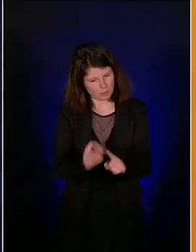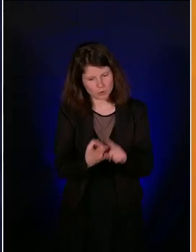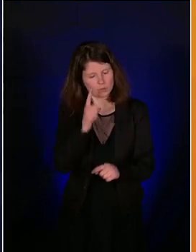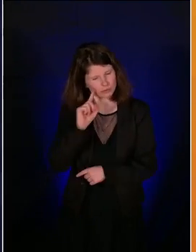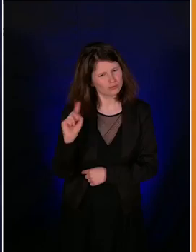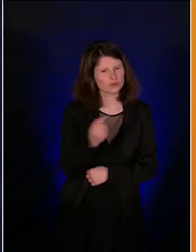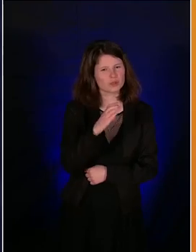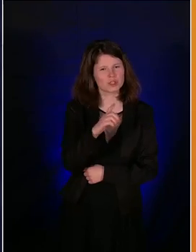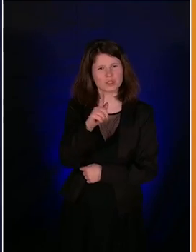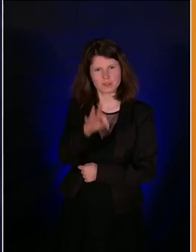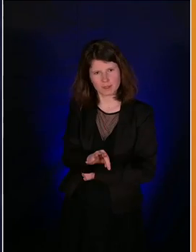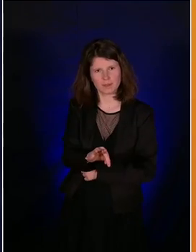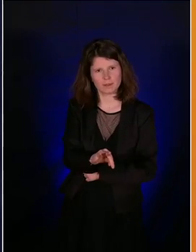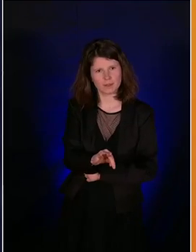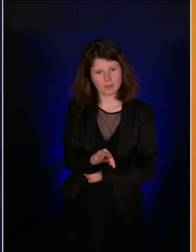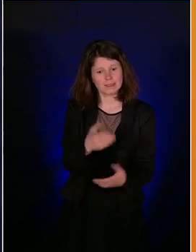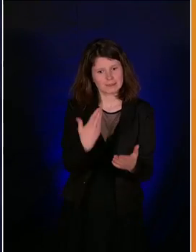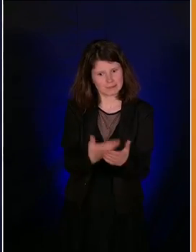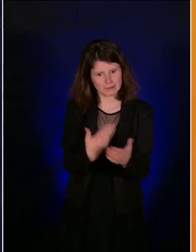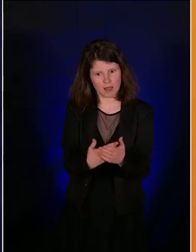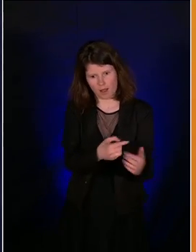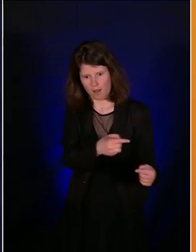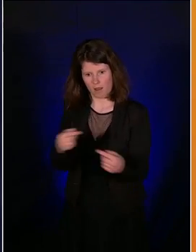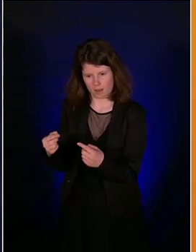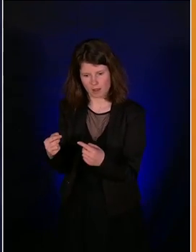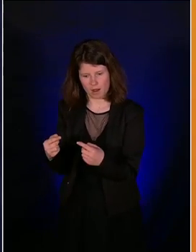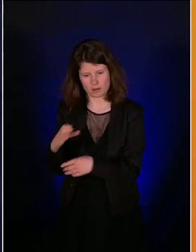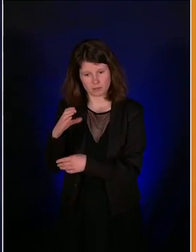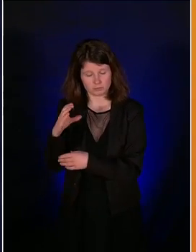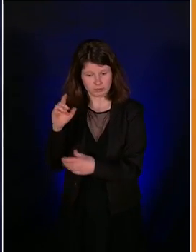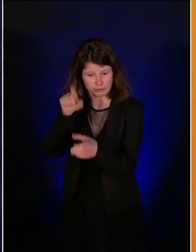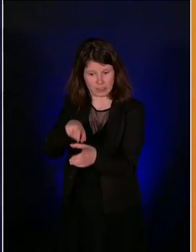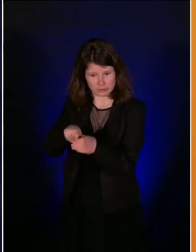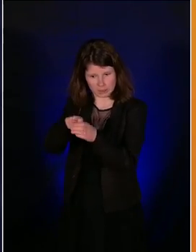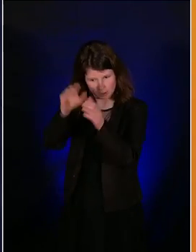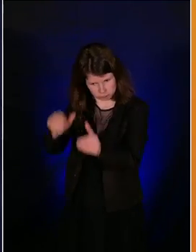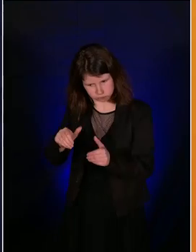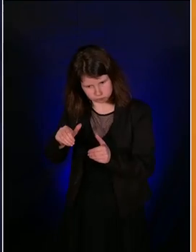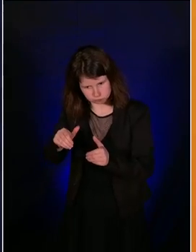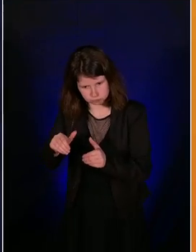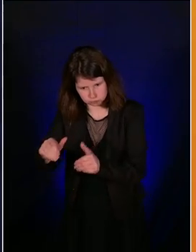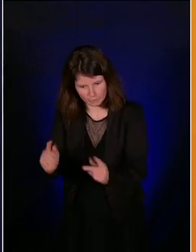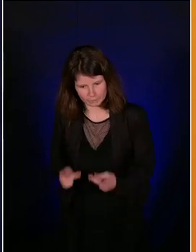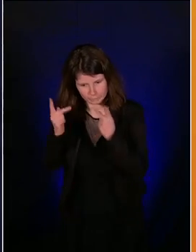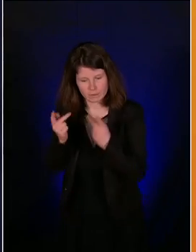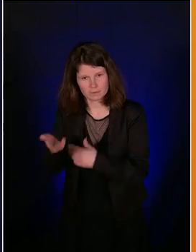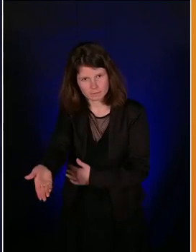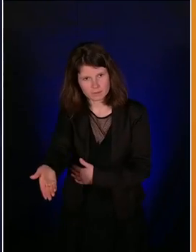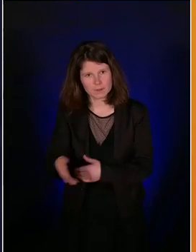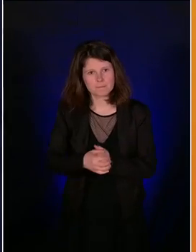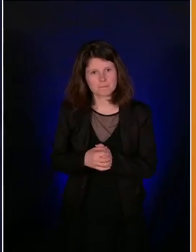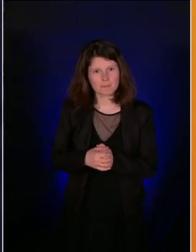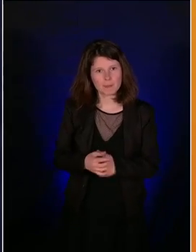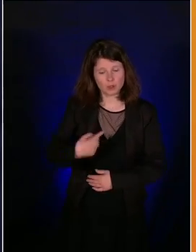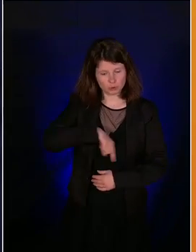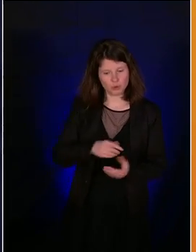CGT il en va de la survie du syndicalisme interprofessionnel de lutte de classe et de masse nous demandons à ce que cette motion soit